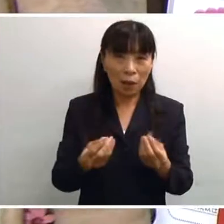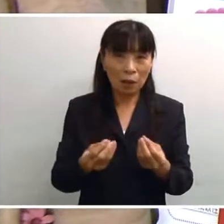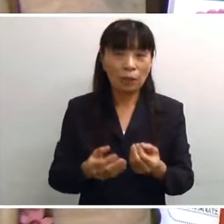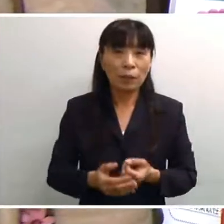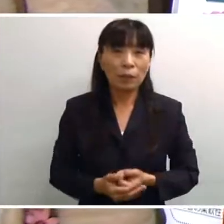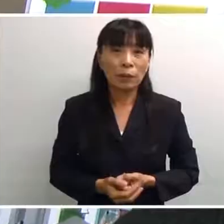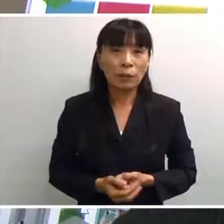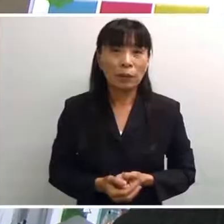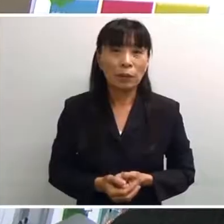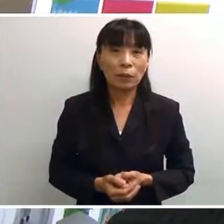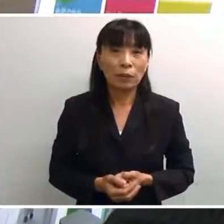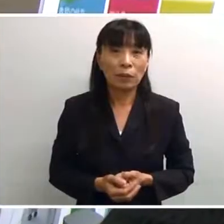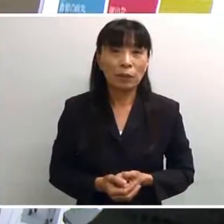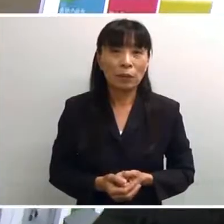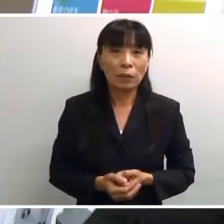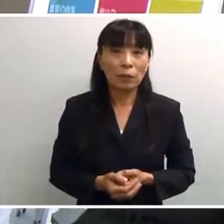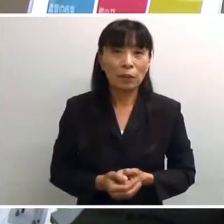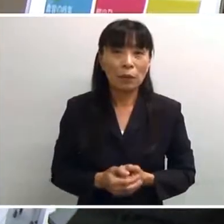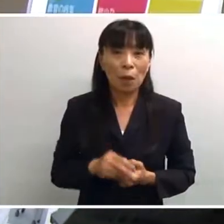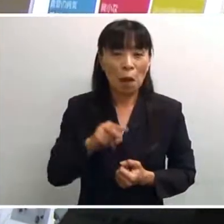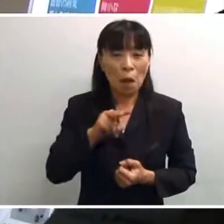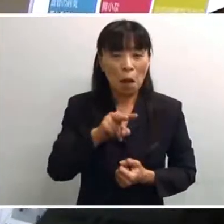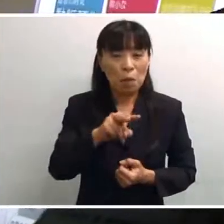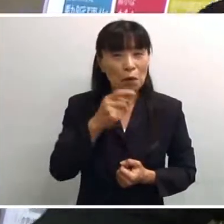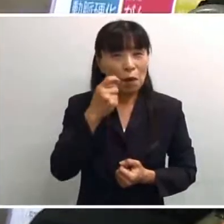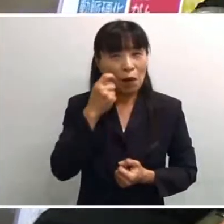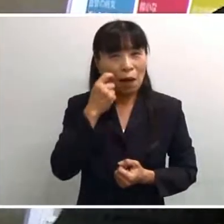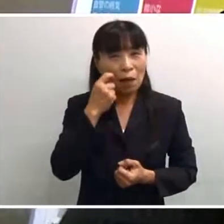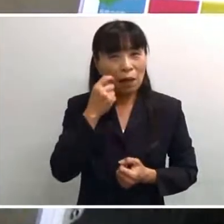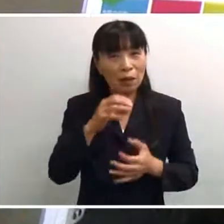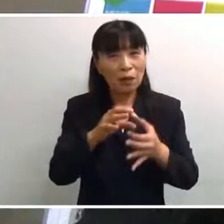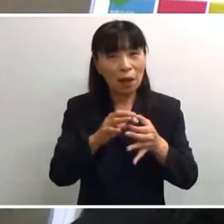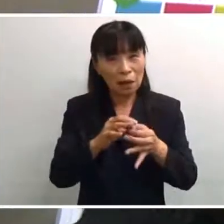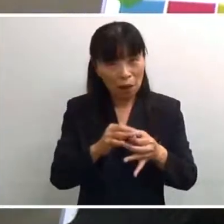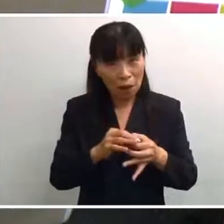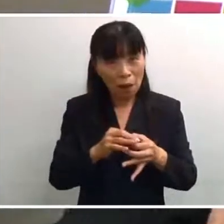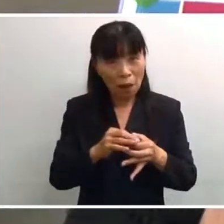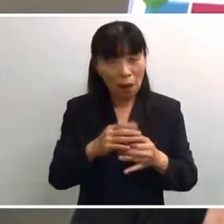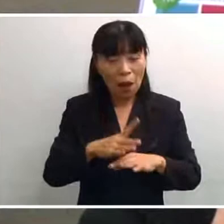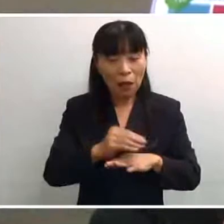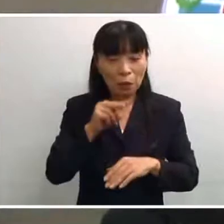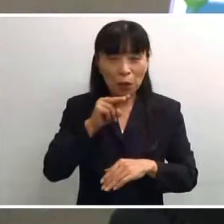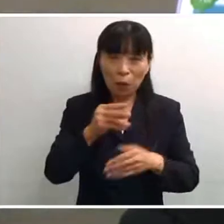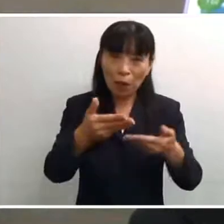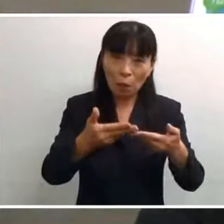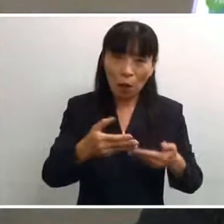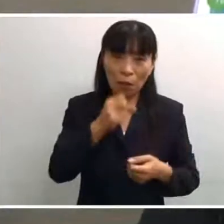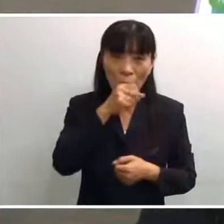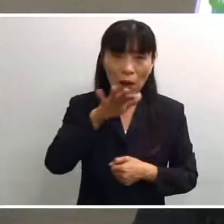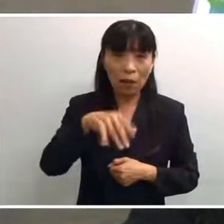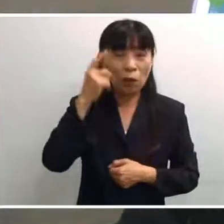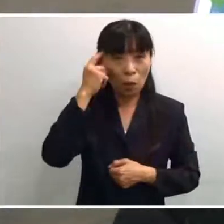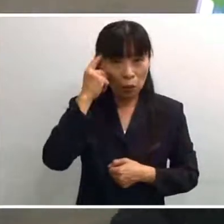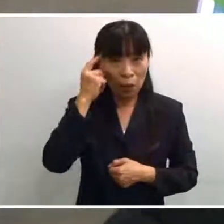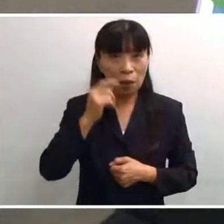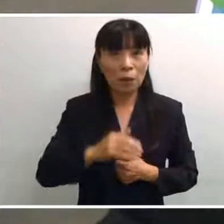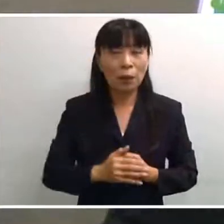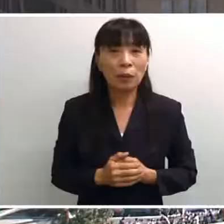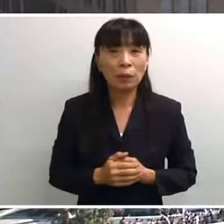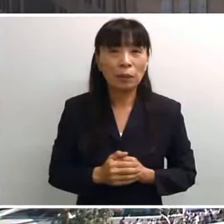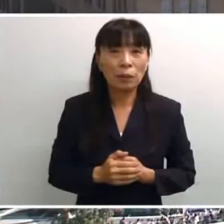ました。 めったにないですから、ね、まずね見せてもらってよかったと思ってます